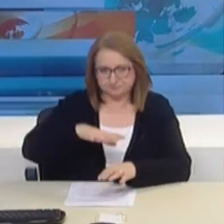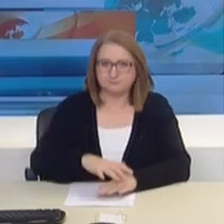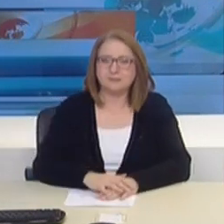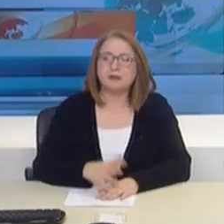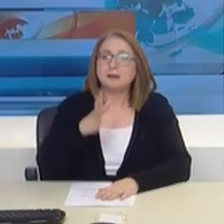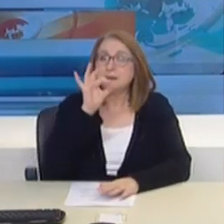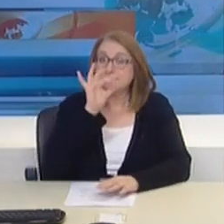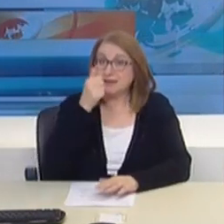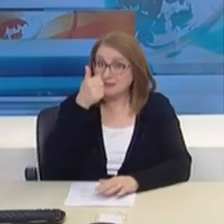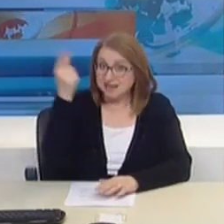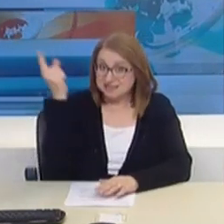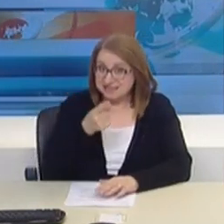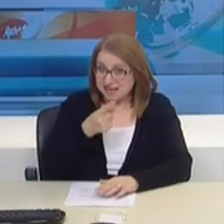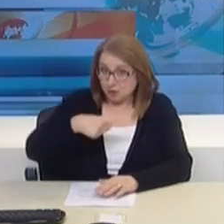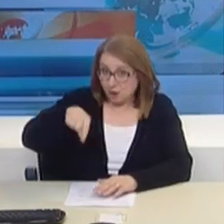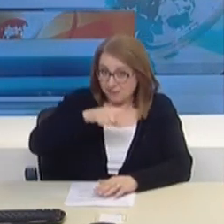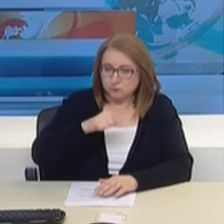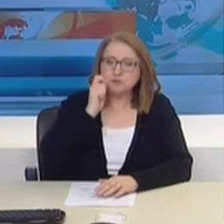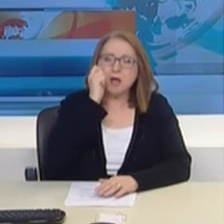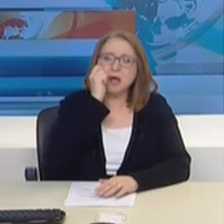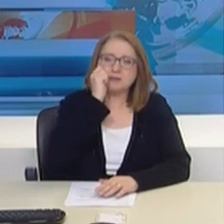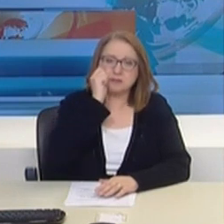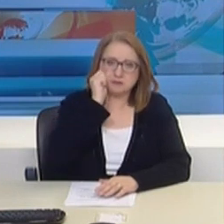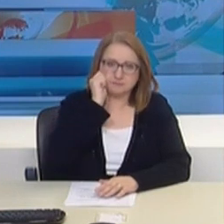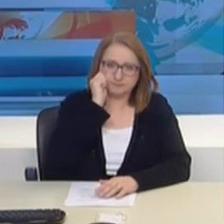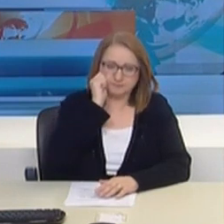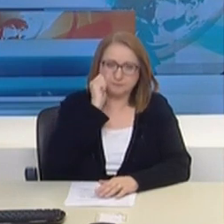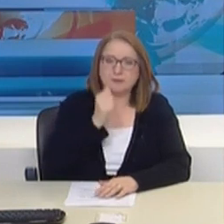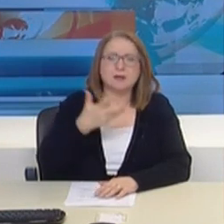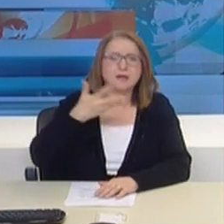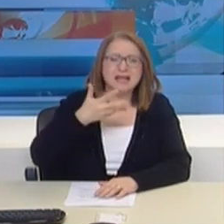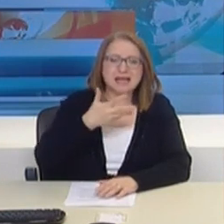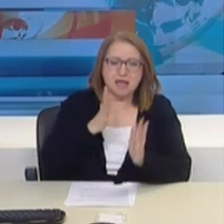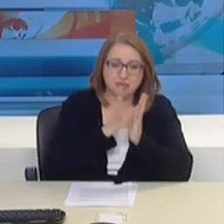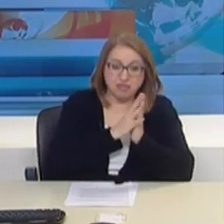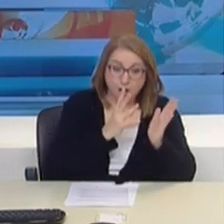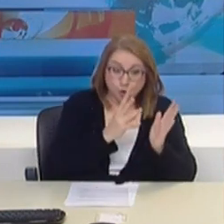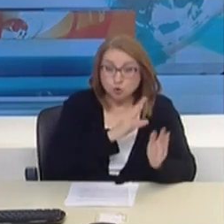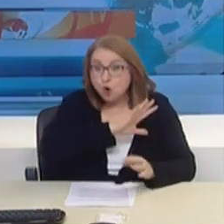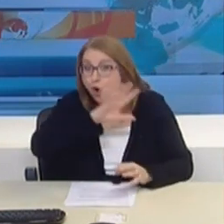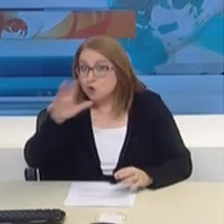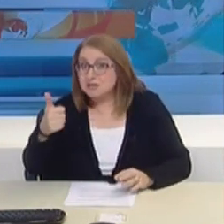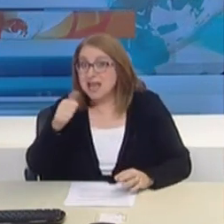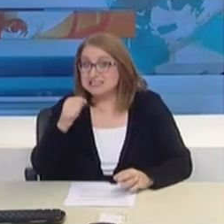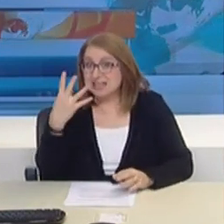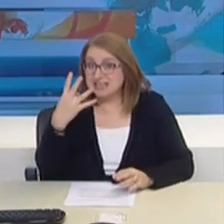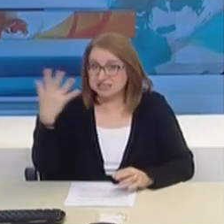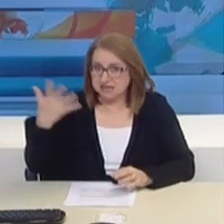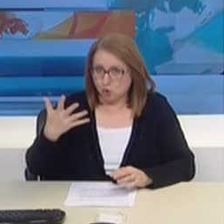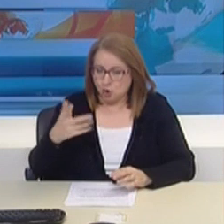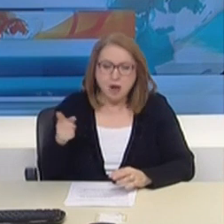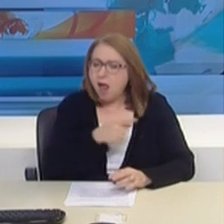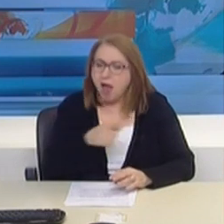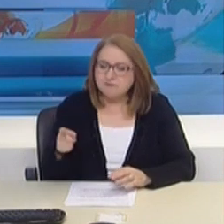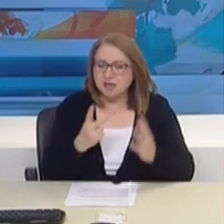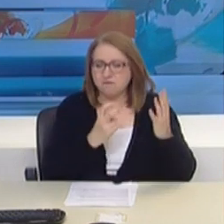Το 56% των νοσούντων έως σήμερα είναι άντρες. Ηλικίες από 18 έως 64 ετών αφορούν το 75%